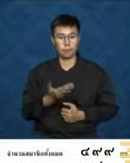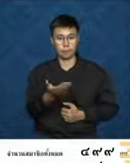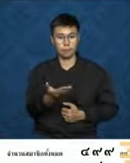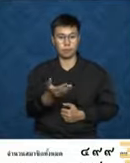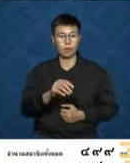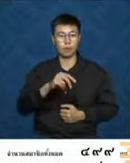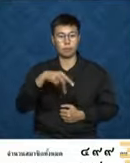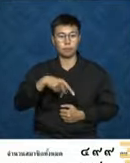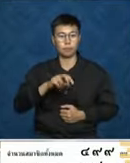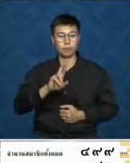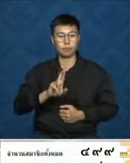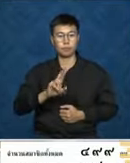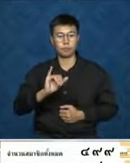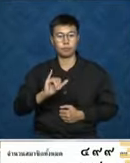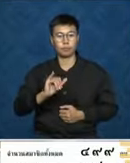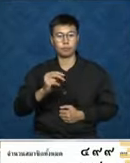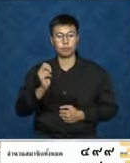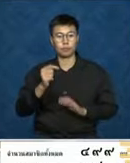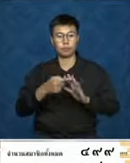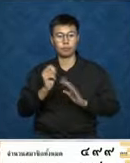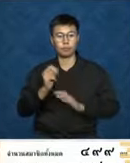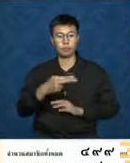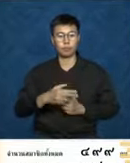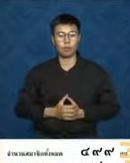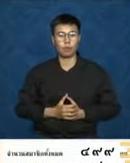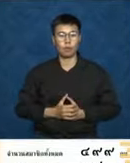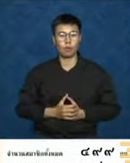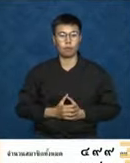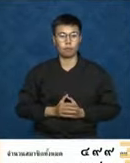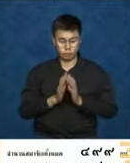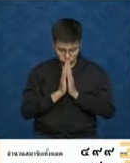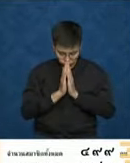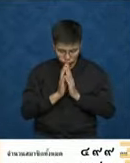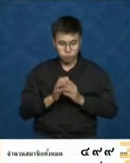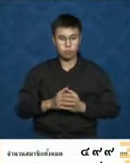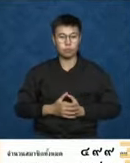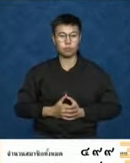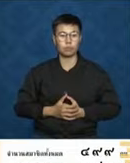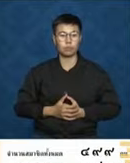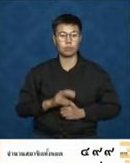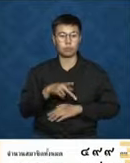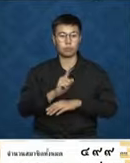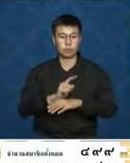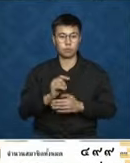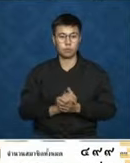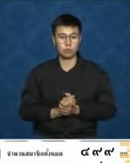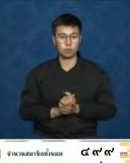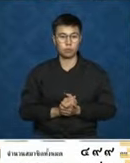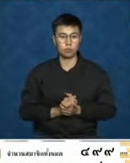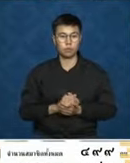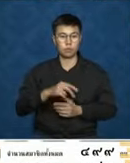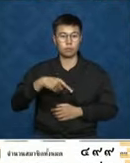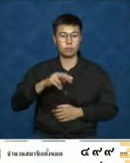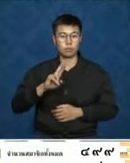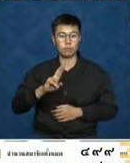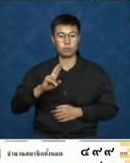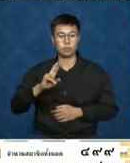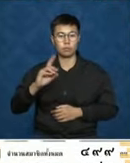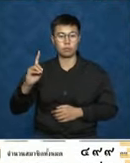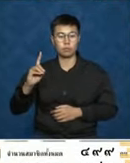พีระเดชสิริวัณสาลครับครับท่านประธานสภาที่เคารพพีระเดชสิริวรสารครับ